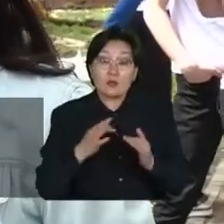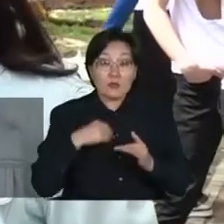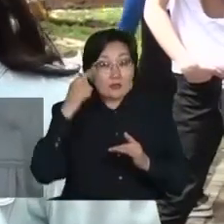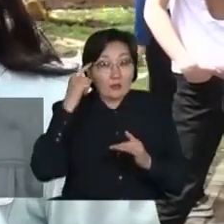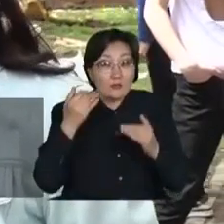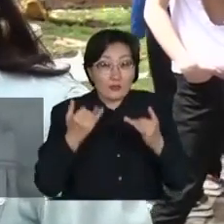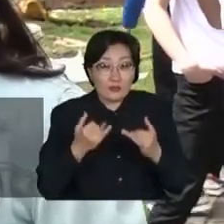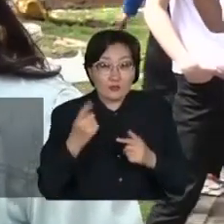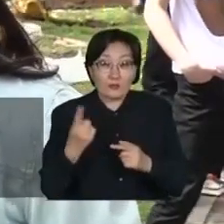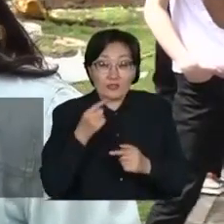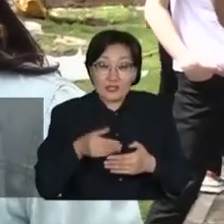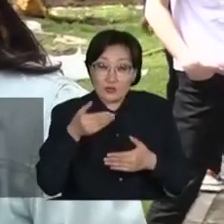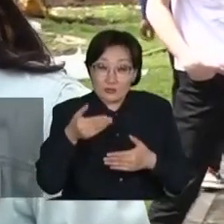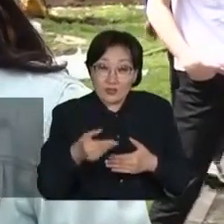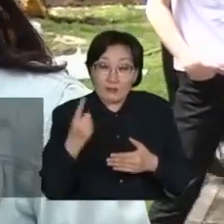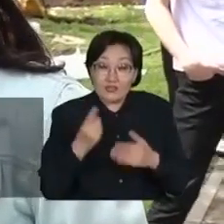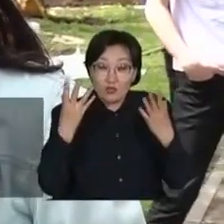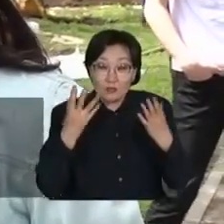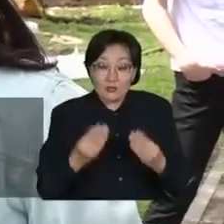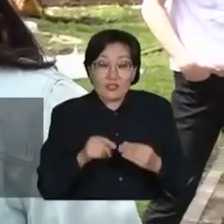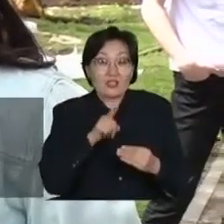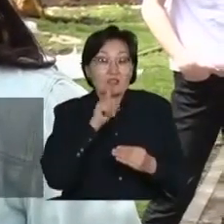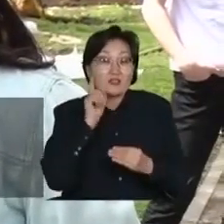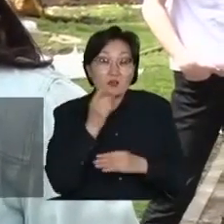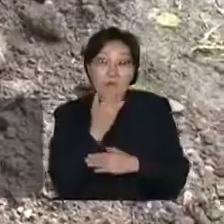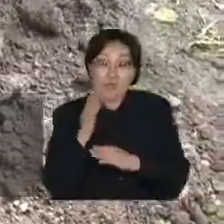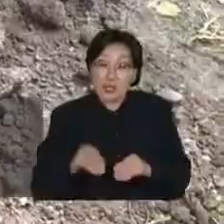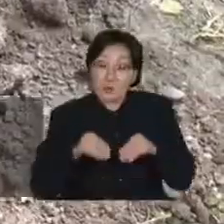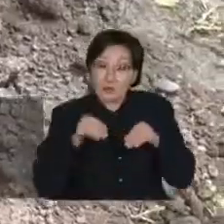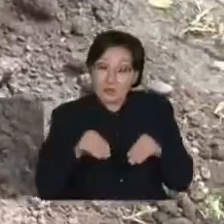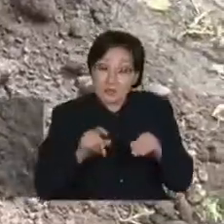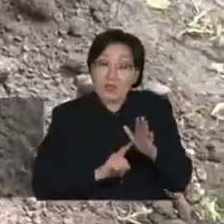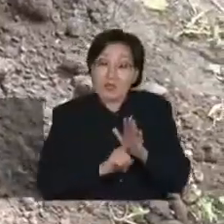өзіміздің бүгінгі бірінші қадамымызды, бірінші күнімізді жасыл тал егумен